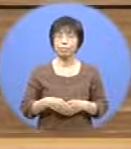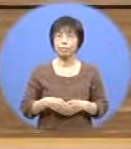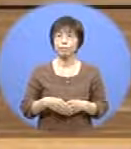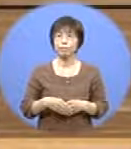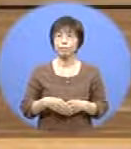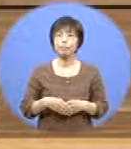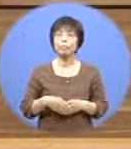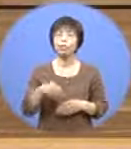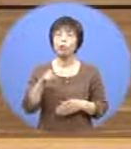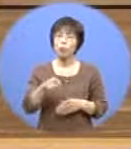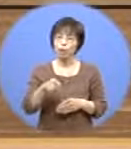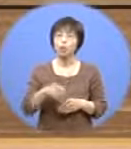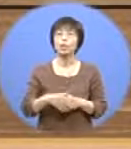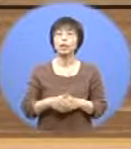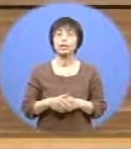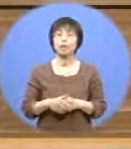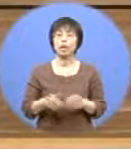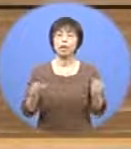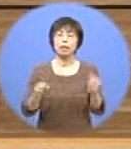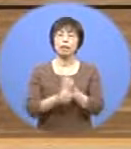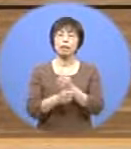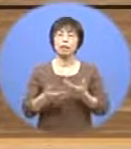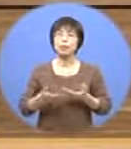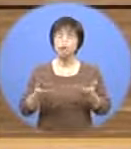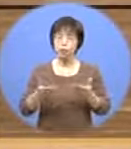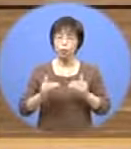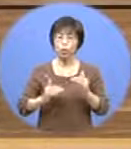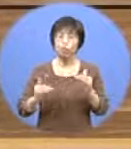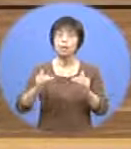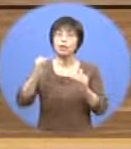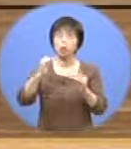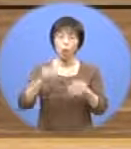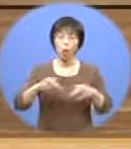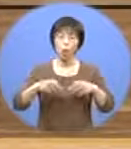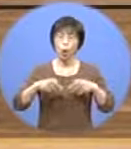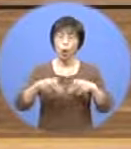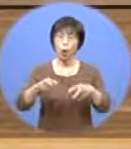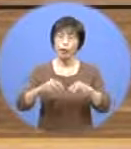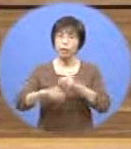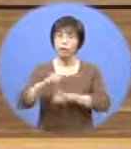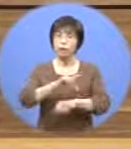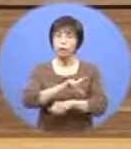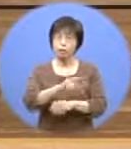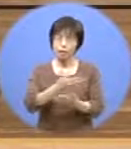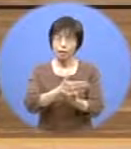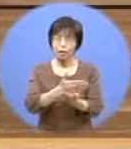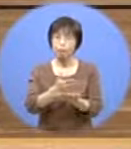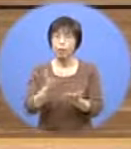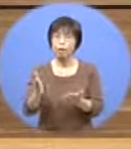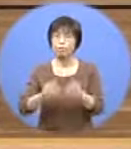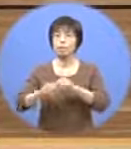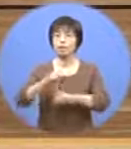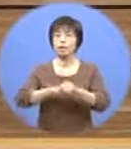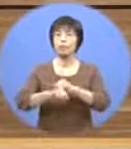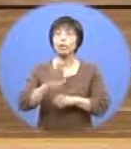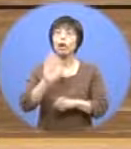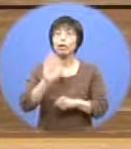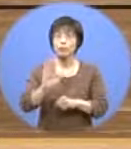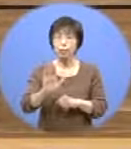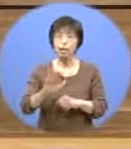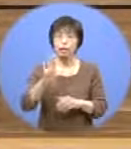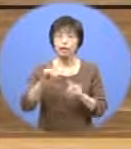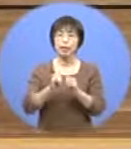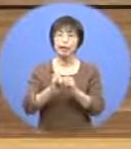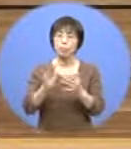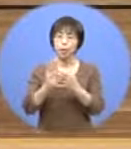和歌山県知事表彰は産業の振興やボランティア活動などさまざまな分野において活躍され、県